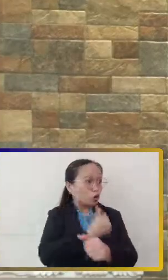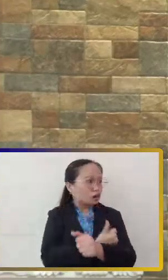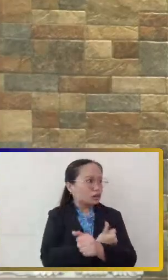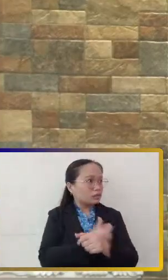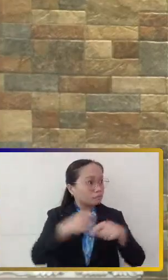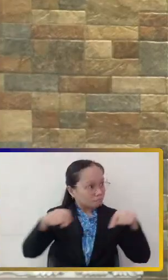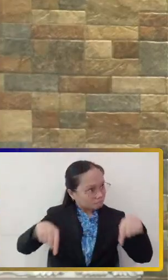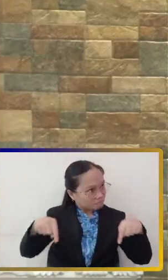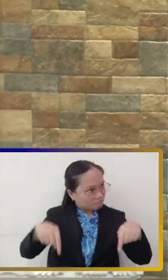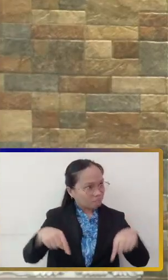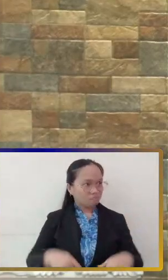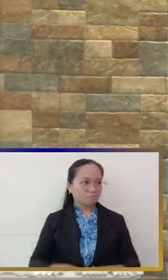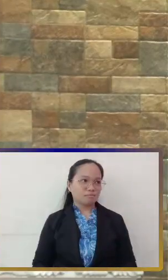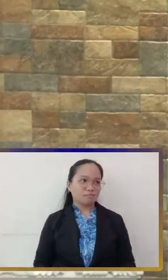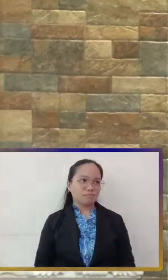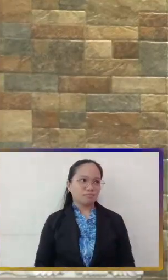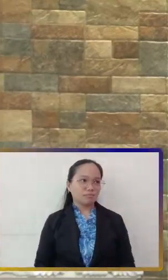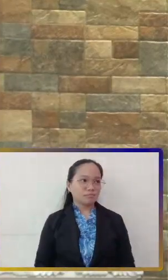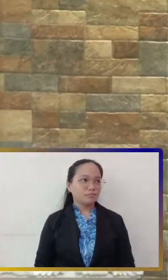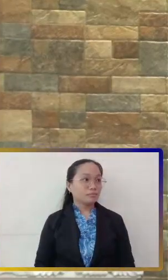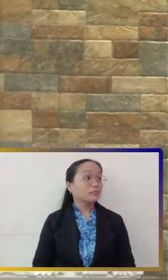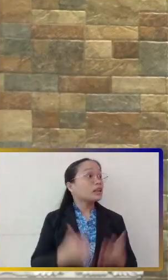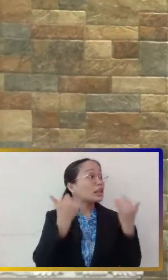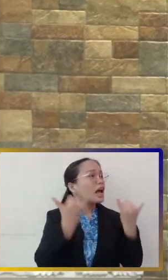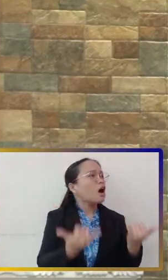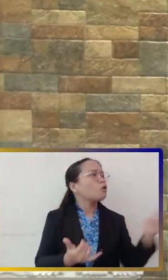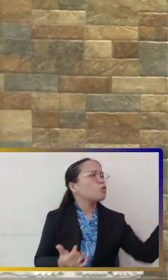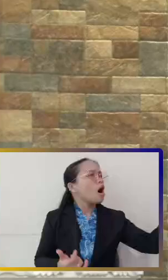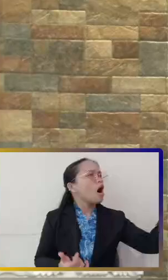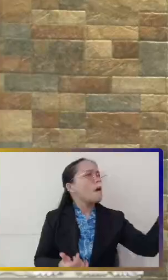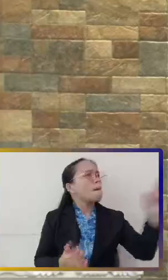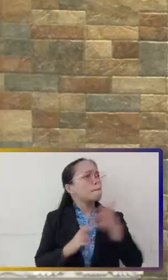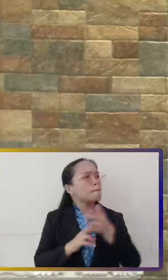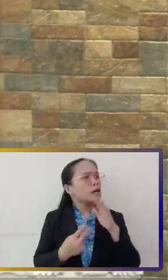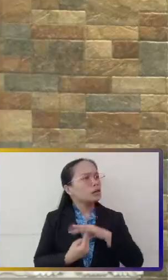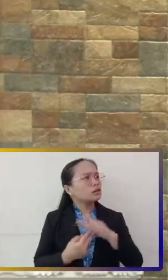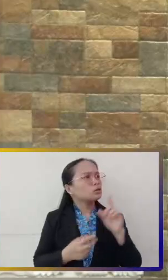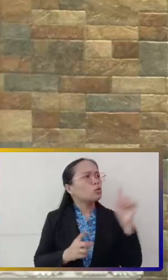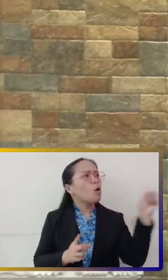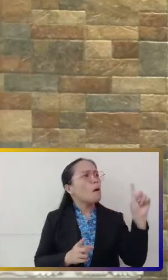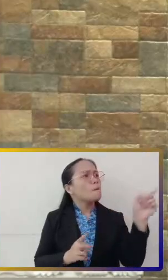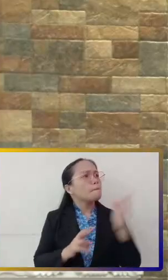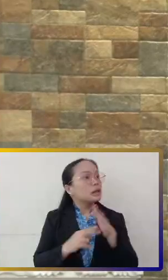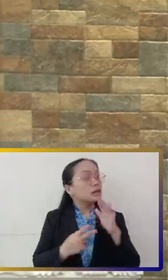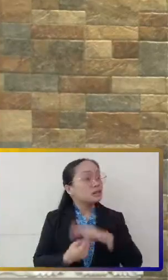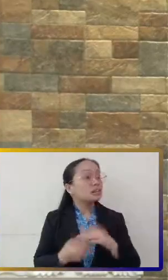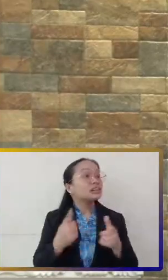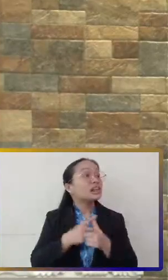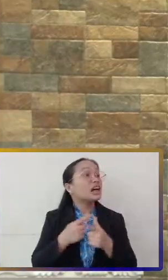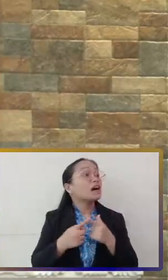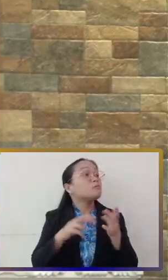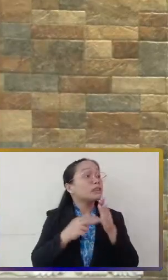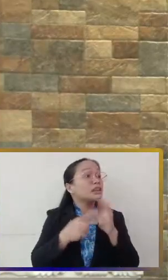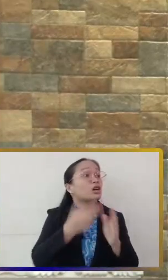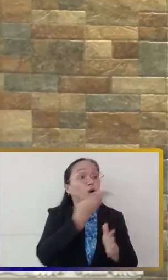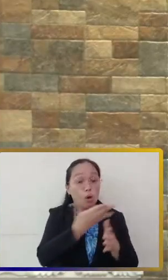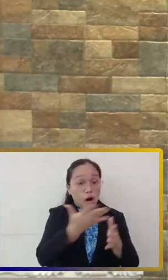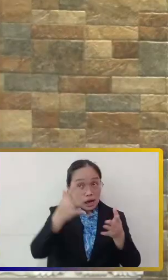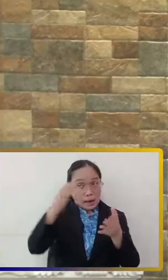pwedeng itabi sa totoong Diyos ang Diyos-Diyos yan. Remember what the Bible says. What is in the ark